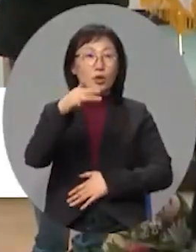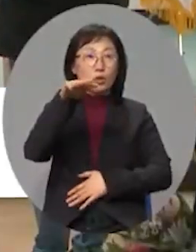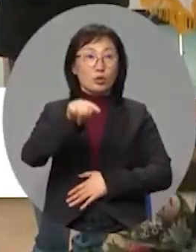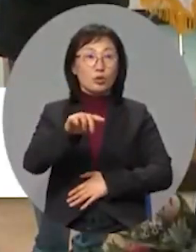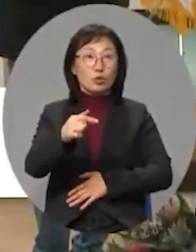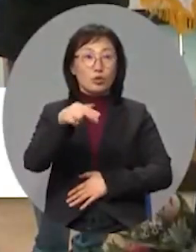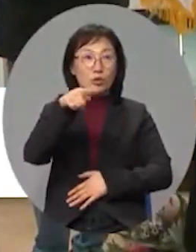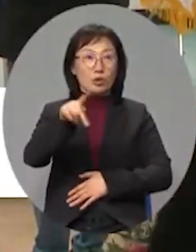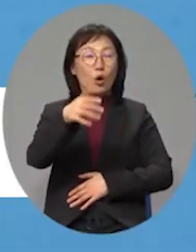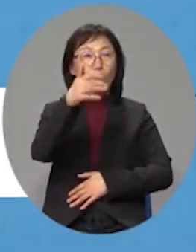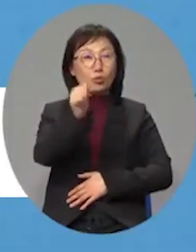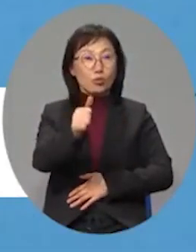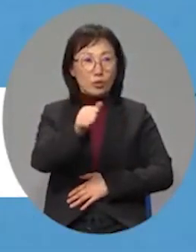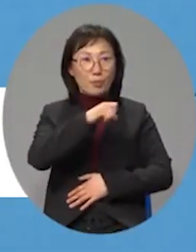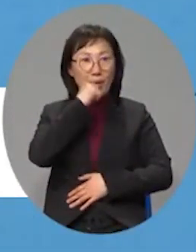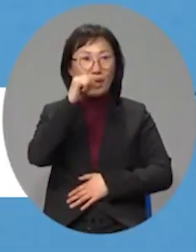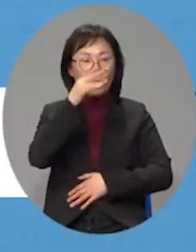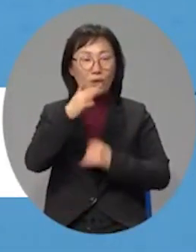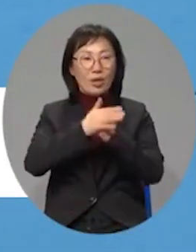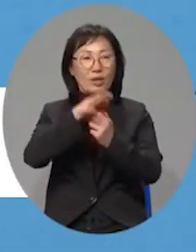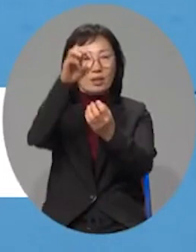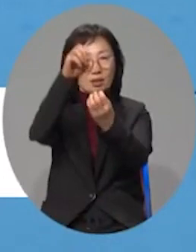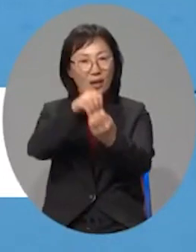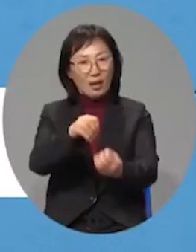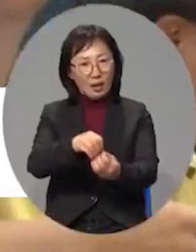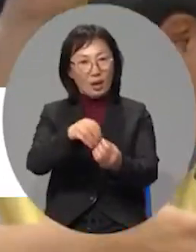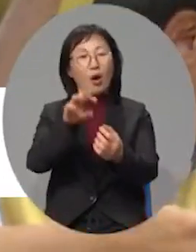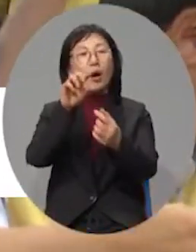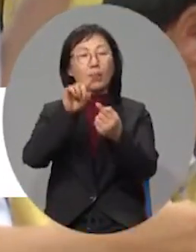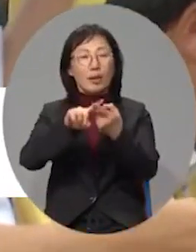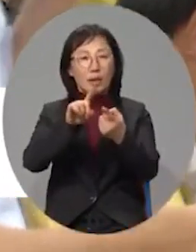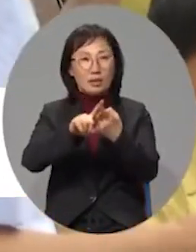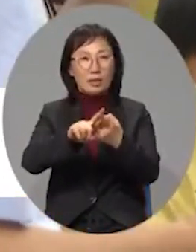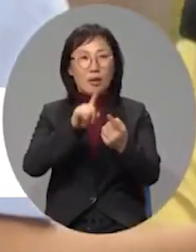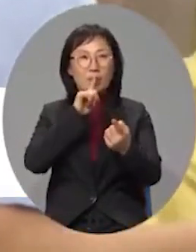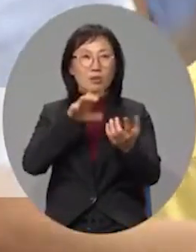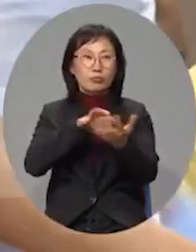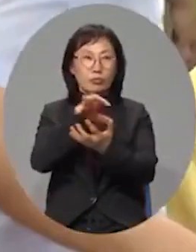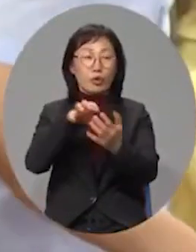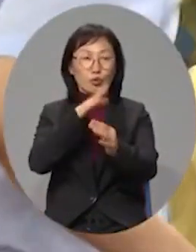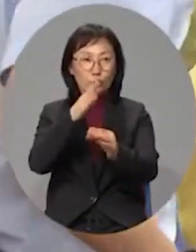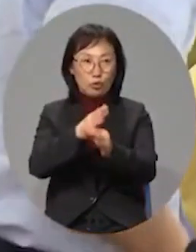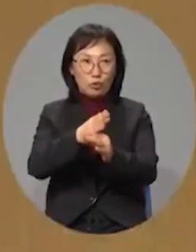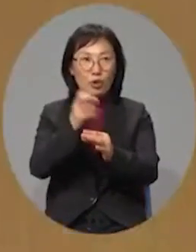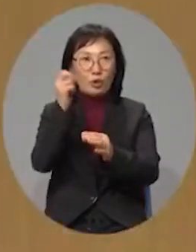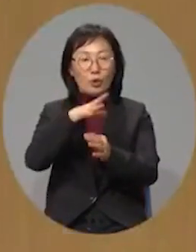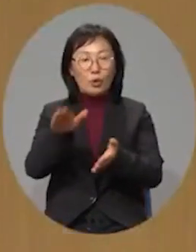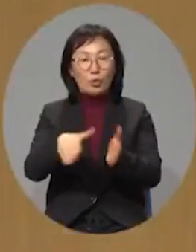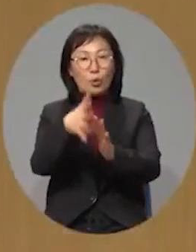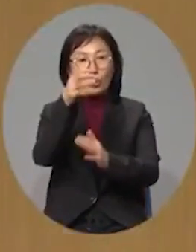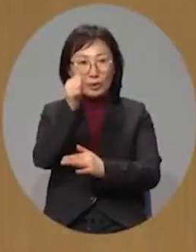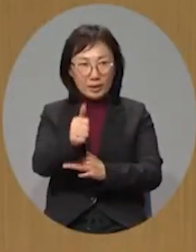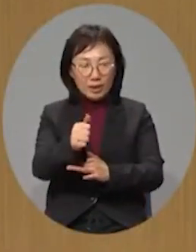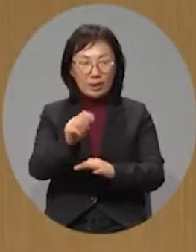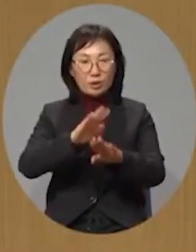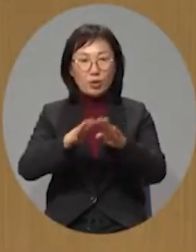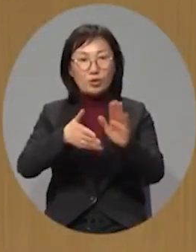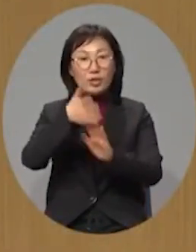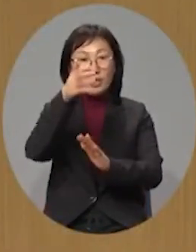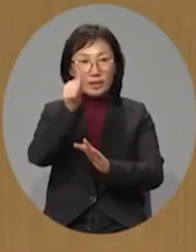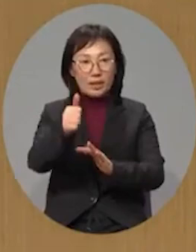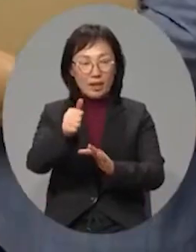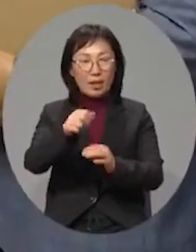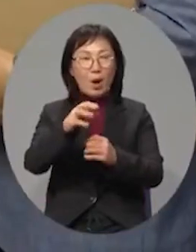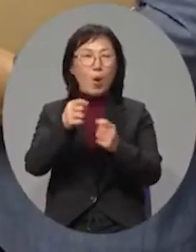당선돼 세습 논란이 일기도 했습니다. 도지사와 전주시장 자리는 십수년째